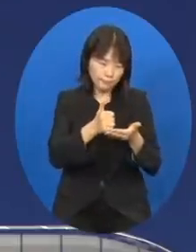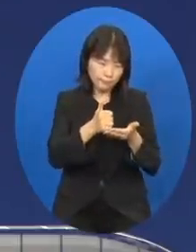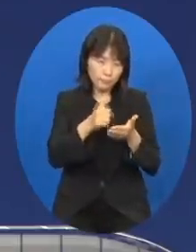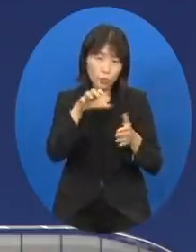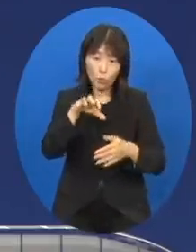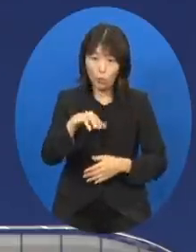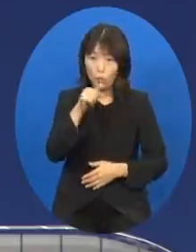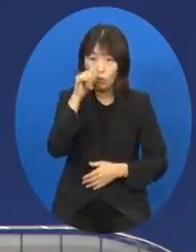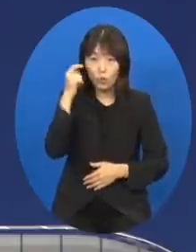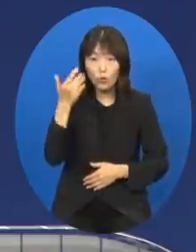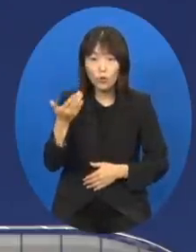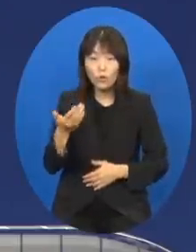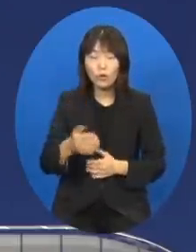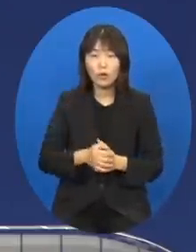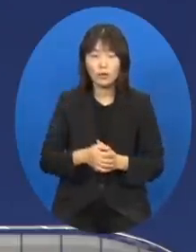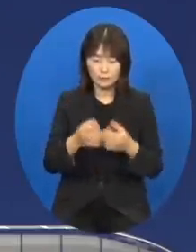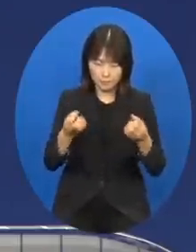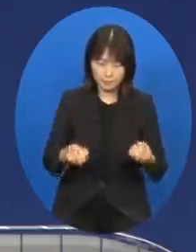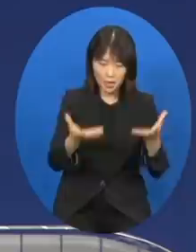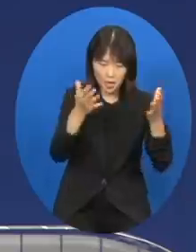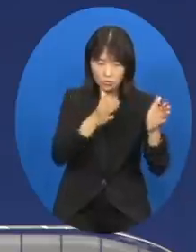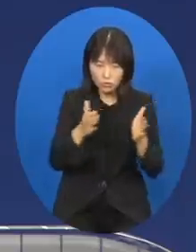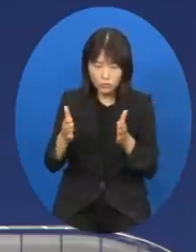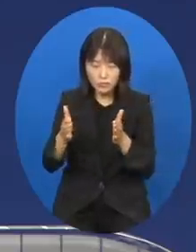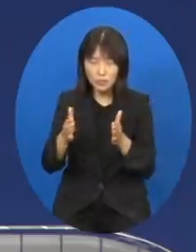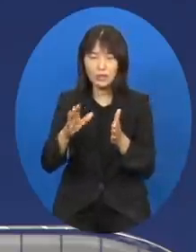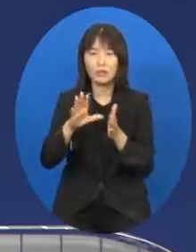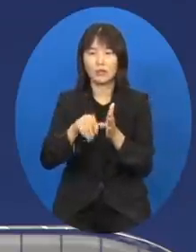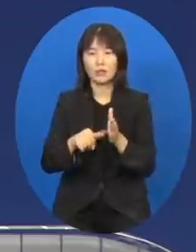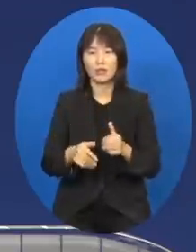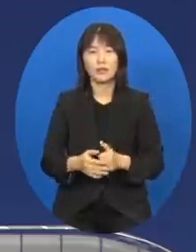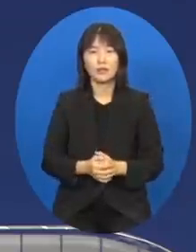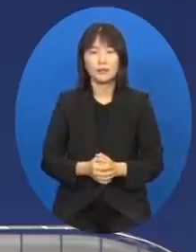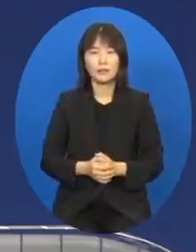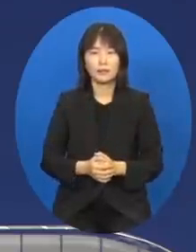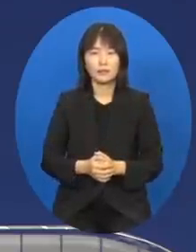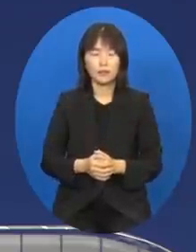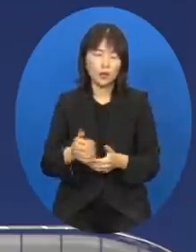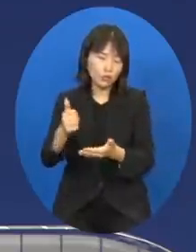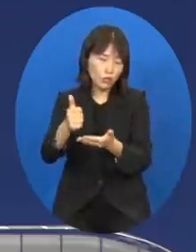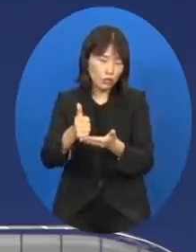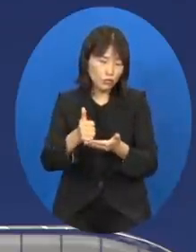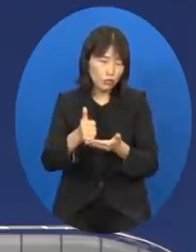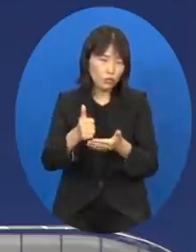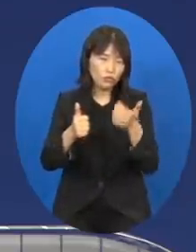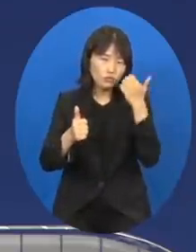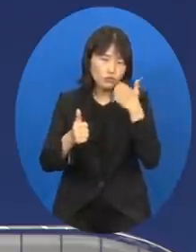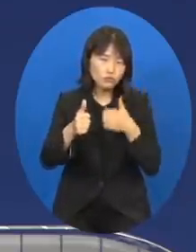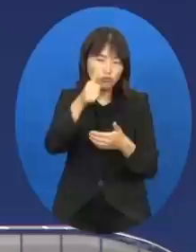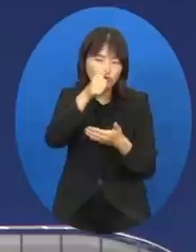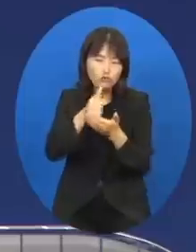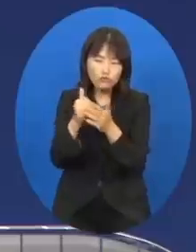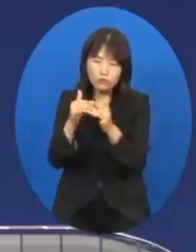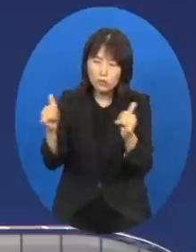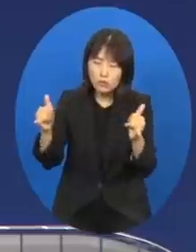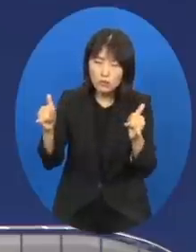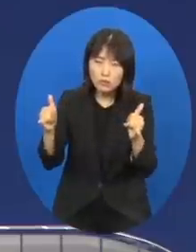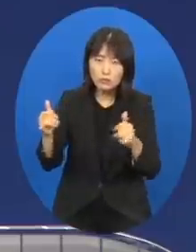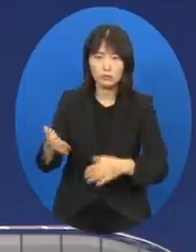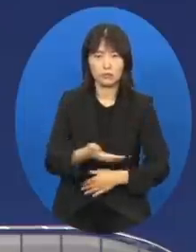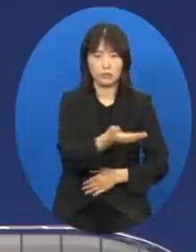있습니까? 파티를 준비하고 잔치를 준비하고 초청 대상자가 죄인이에요.